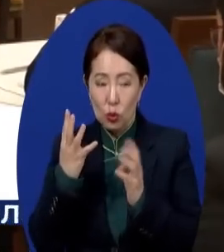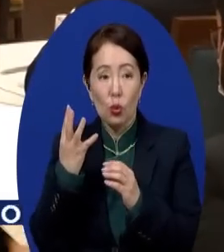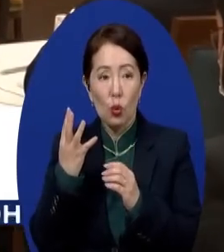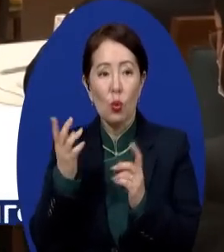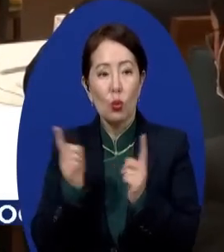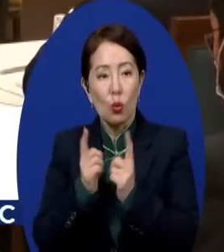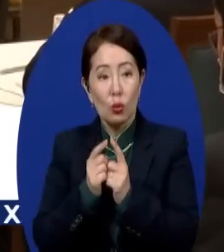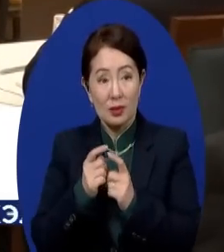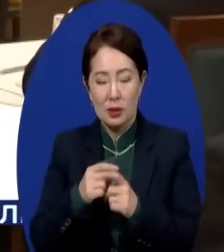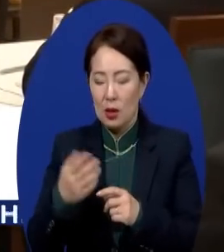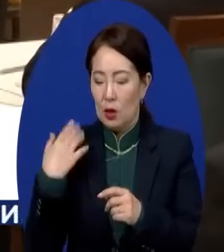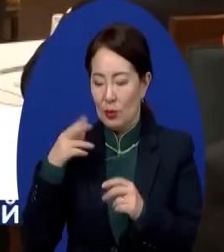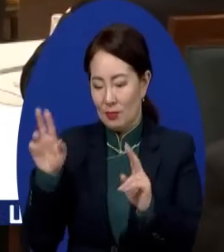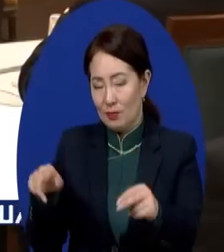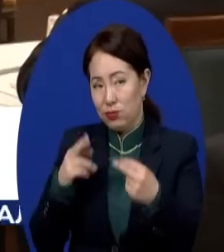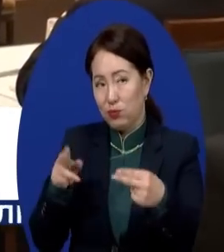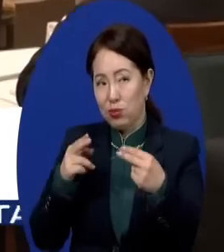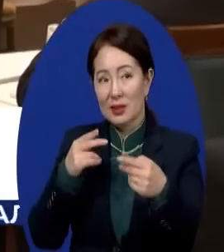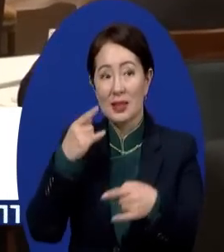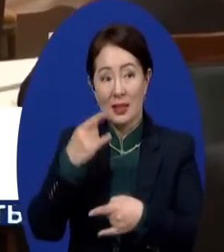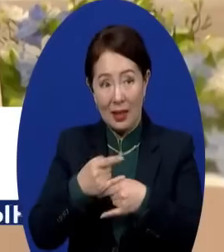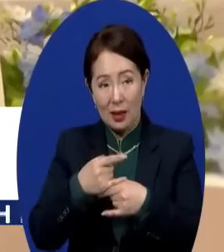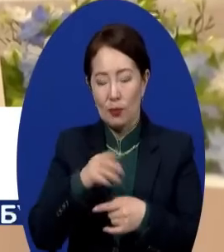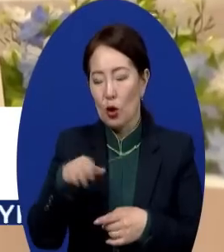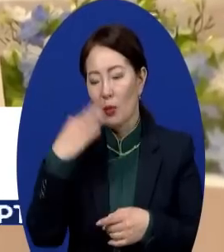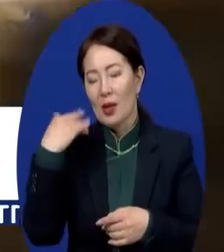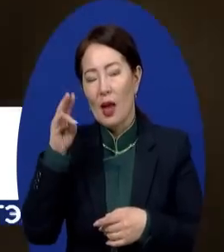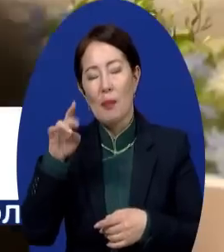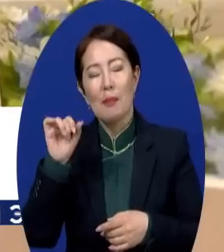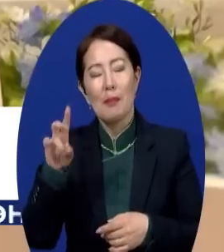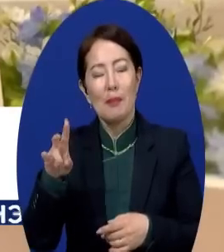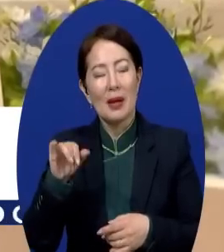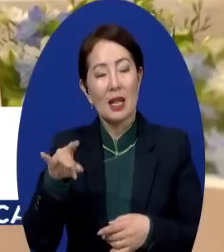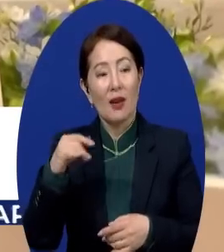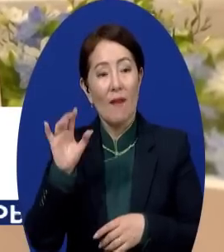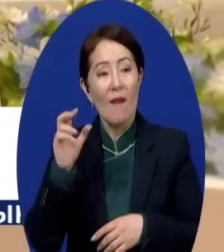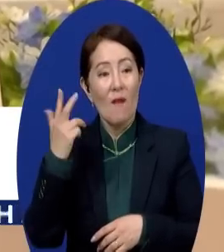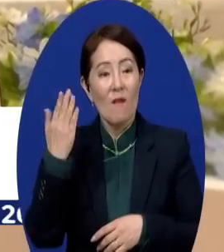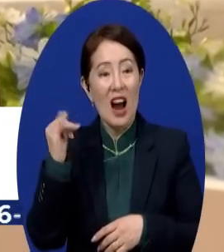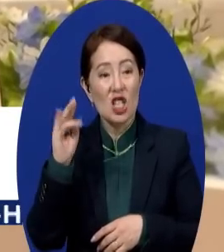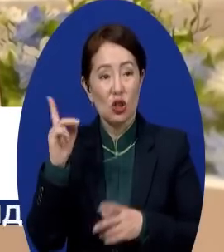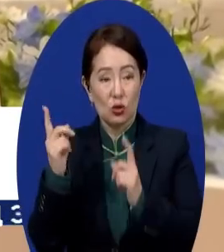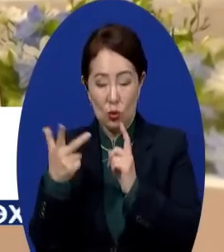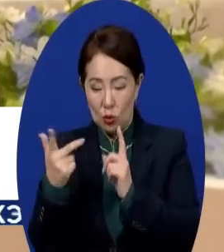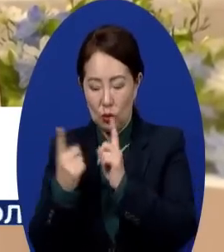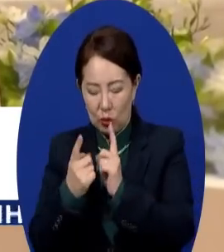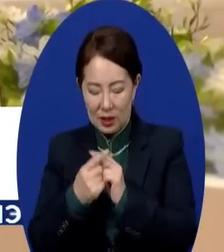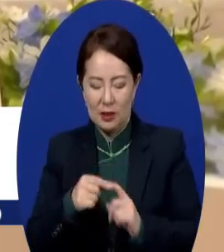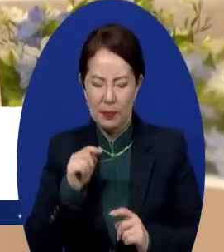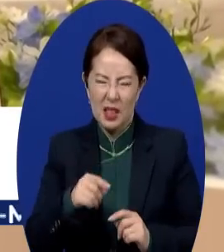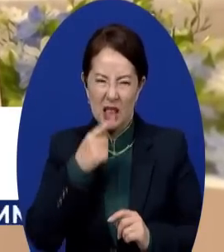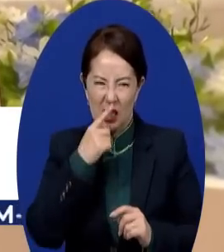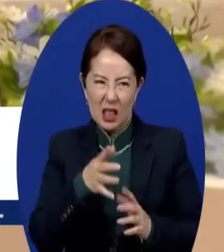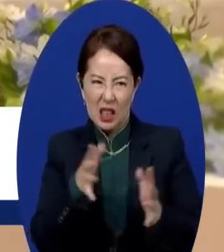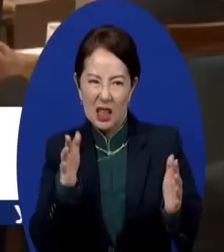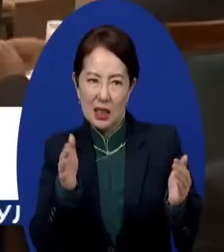хугацаанд 2 удаа цахимаар өнгөрсөн намар Вашингтонд 3 дахь уулзалт нь болсон. За Америкийн өмнөх ерөнхийлөгч Дональд Трамп хятадын тэлэлтийг сааруулах